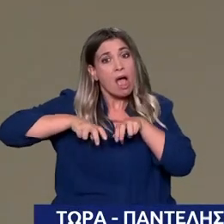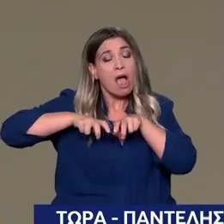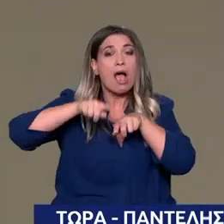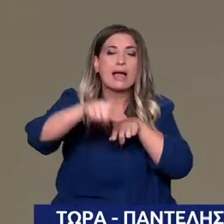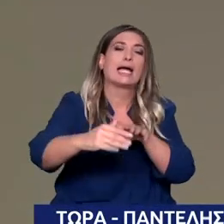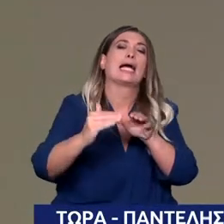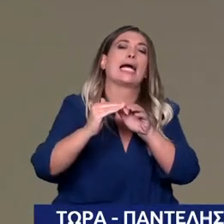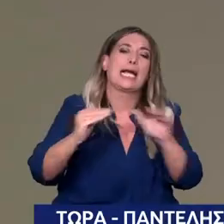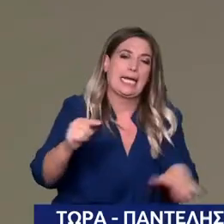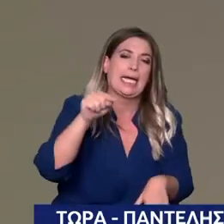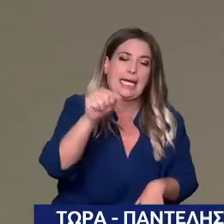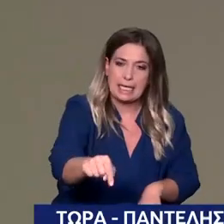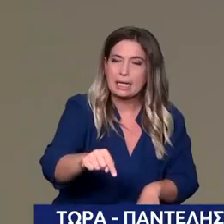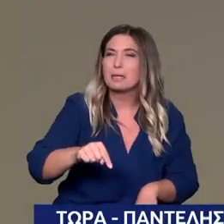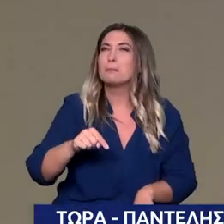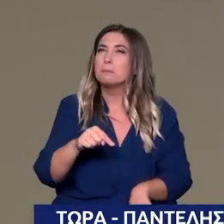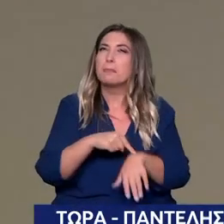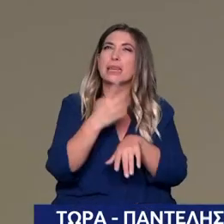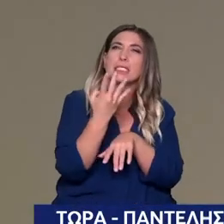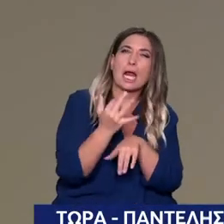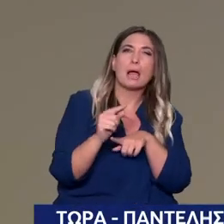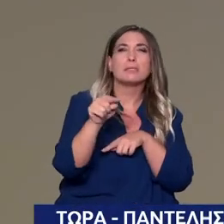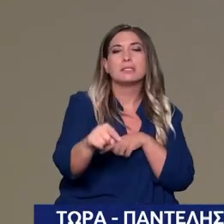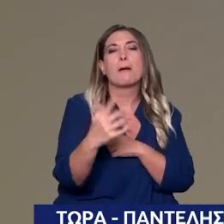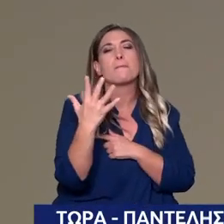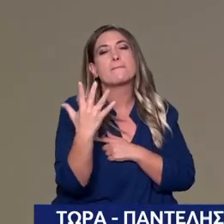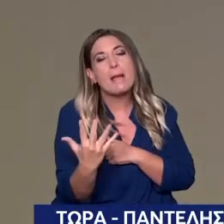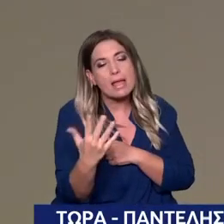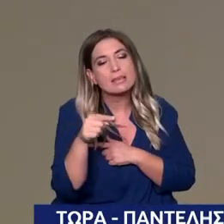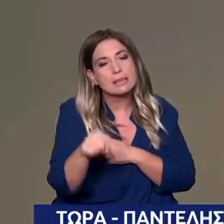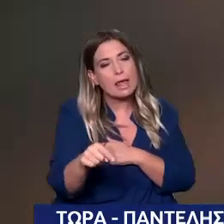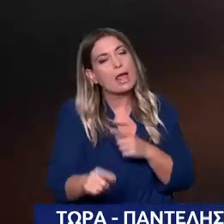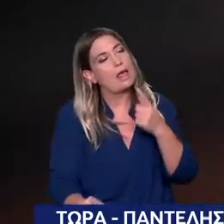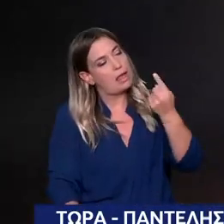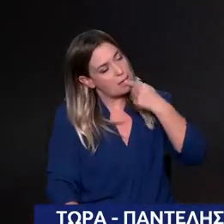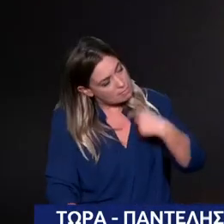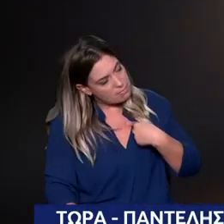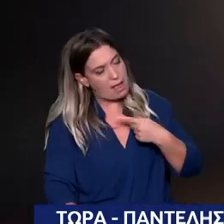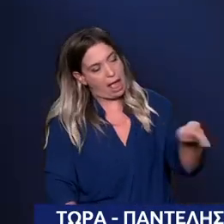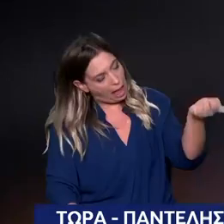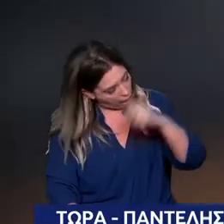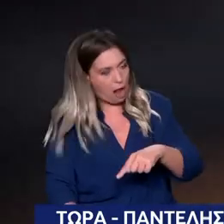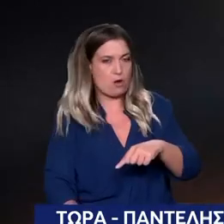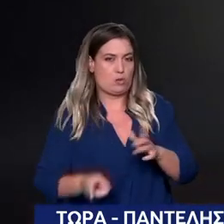5 ώρα μας είπαν ότι θα έρθει κάποιο τρένο να μας πάρει σε μισή ώρα.